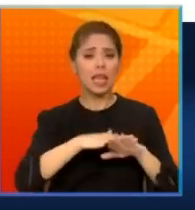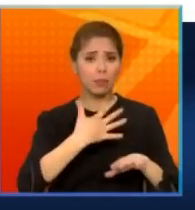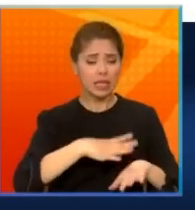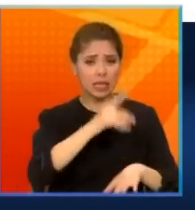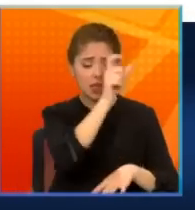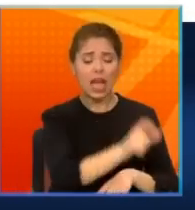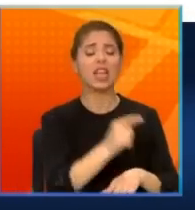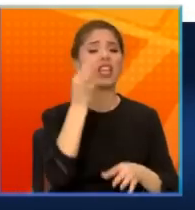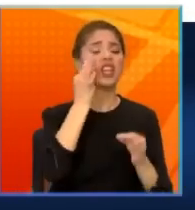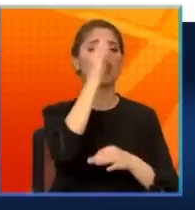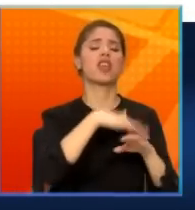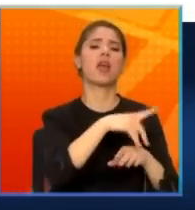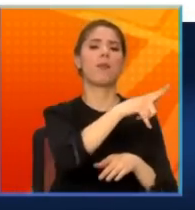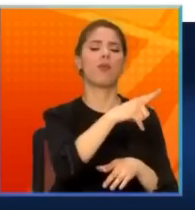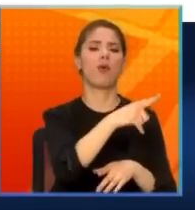yarayacağı vurgulandı.